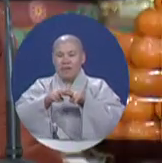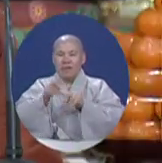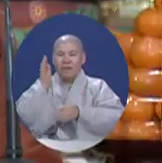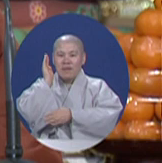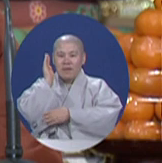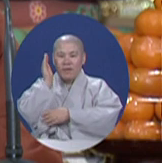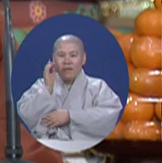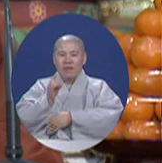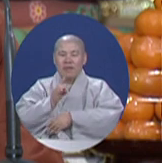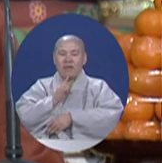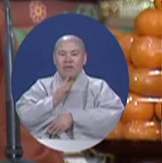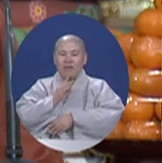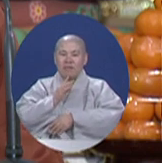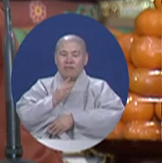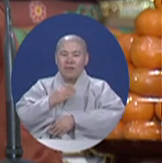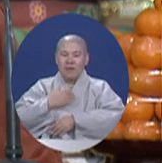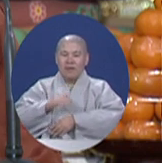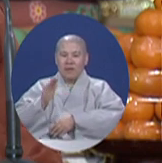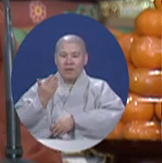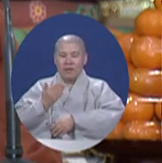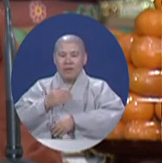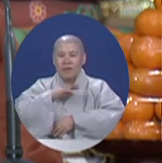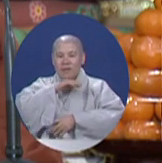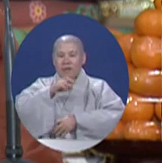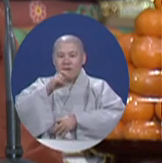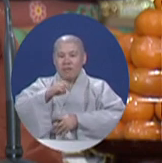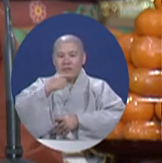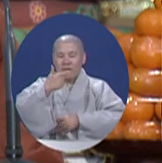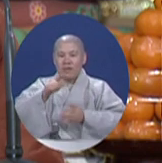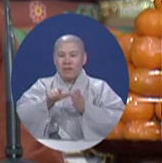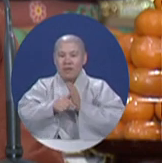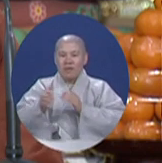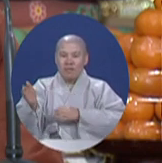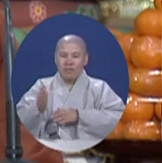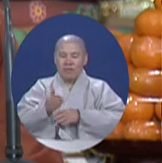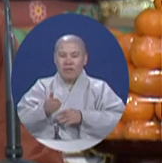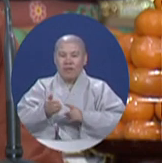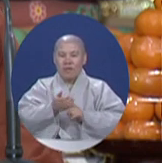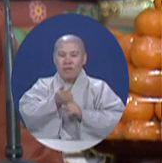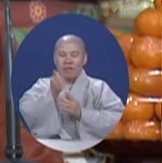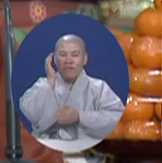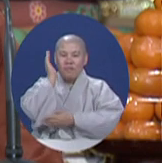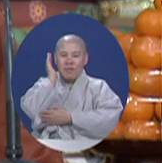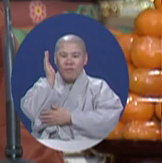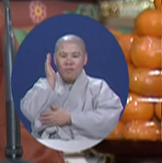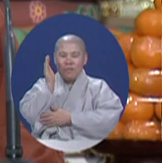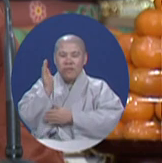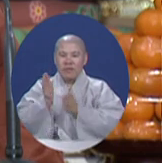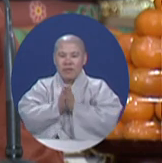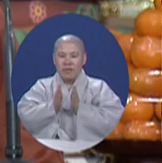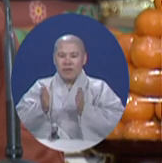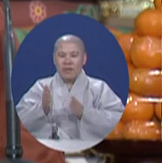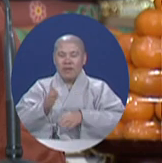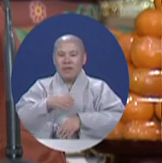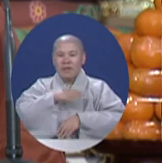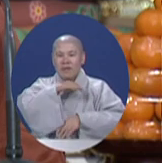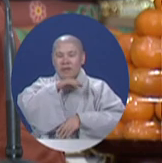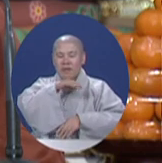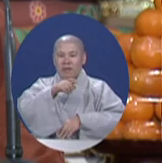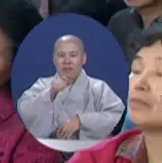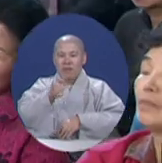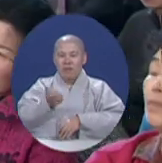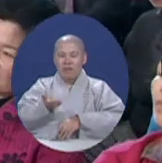뭐 26살 때부터 이래 법상에 올라가가지고 지금 이제 60이 넘었는데 이 보통 일이